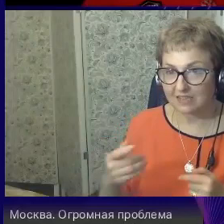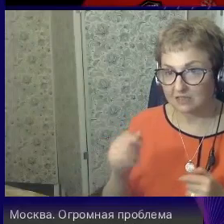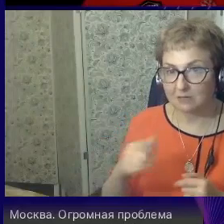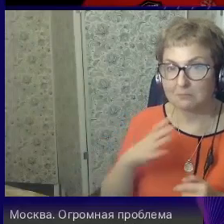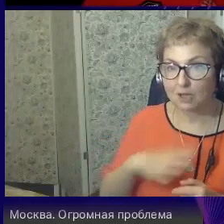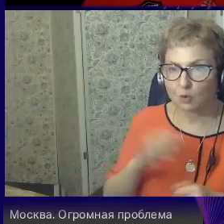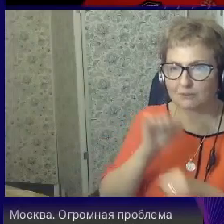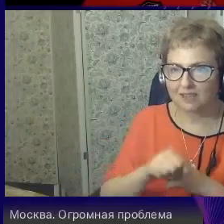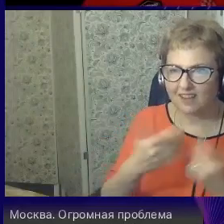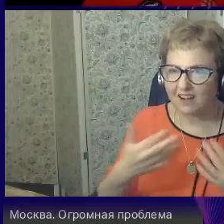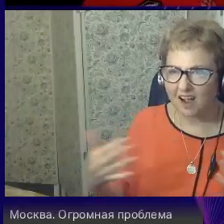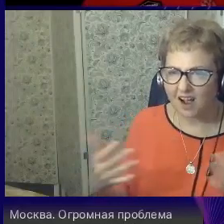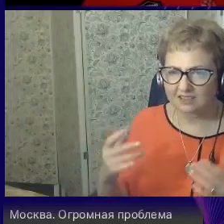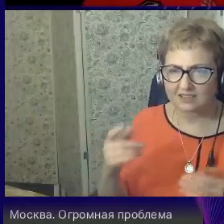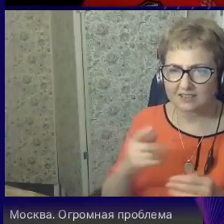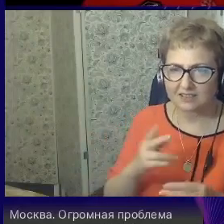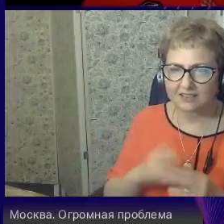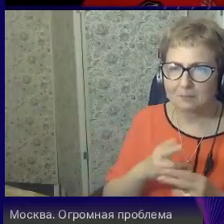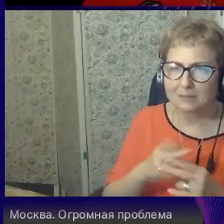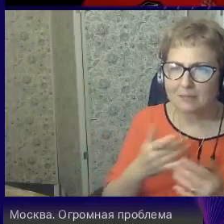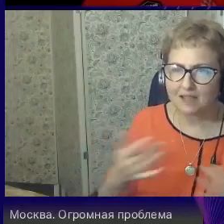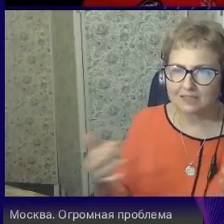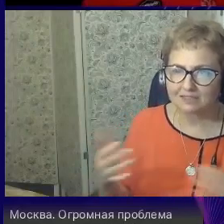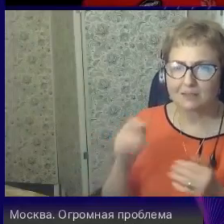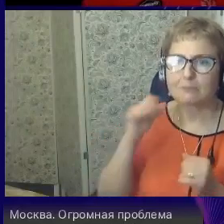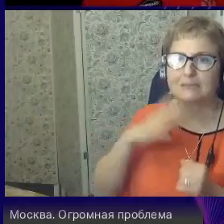приходится преодолевать препятствия и приходится